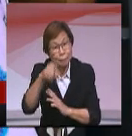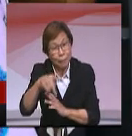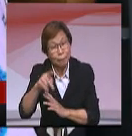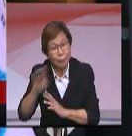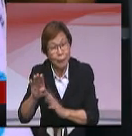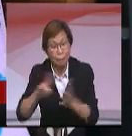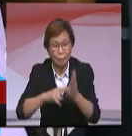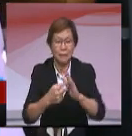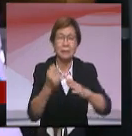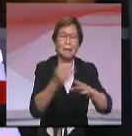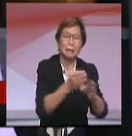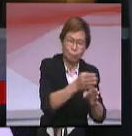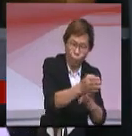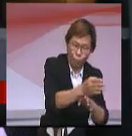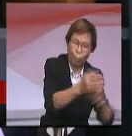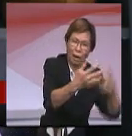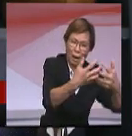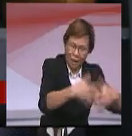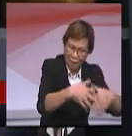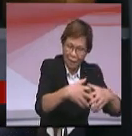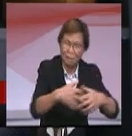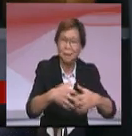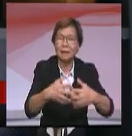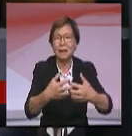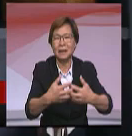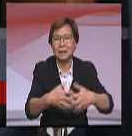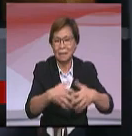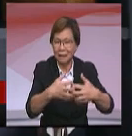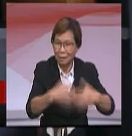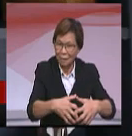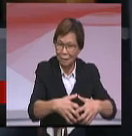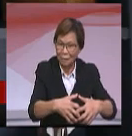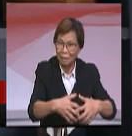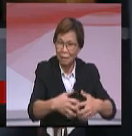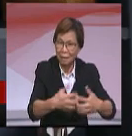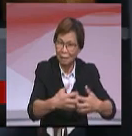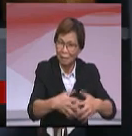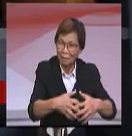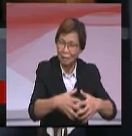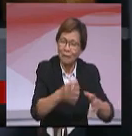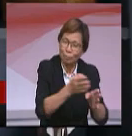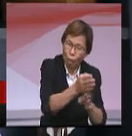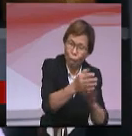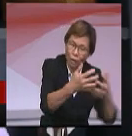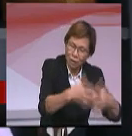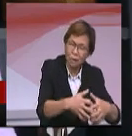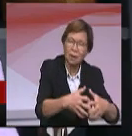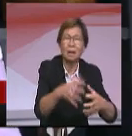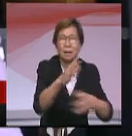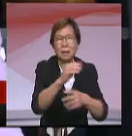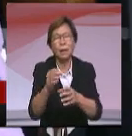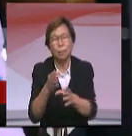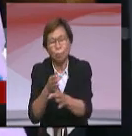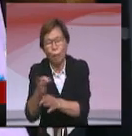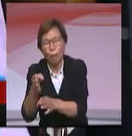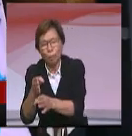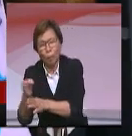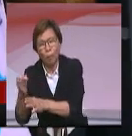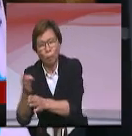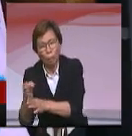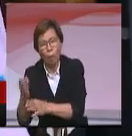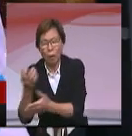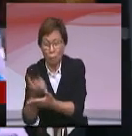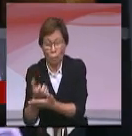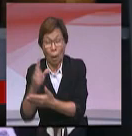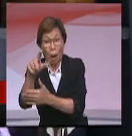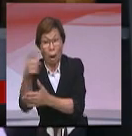industri, perkilangan termasuk juga industri perkara yang melibatkan sektor